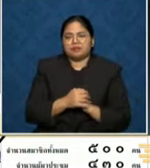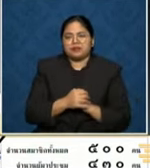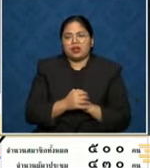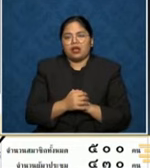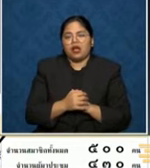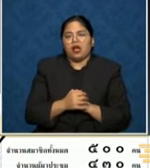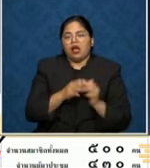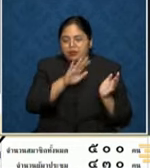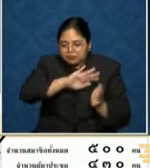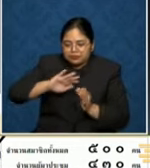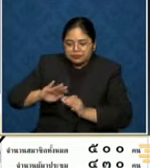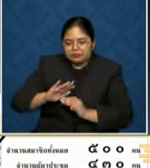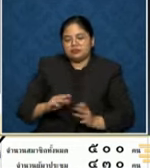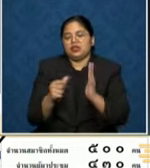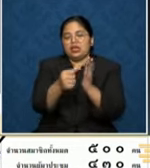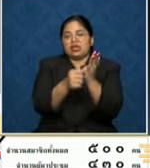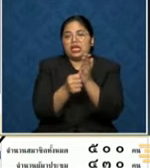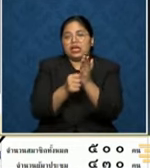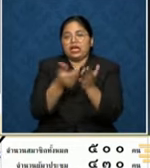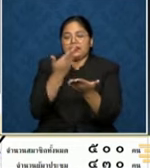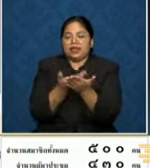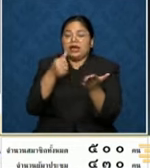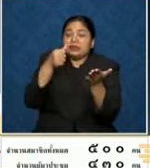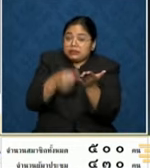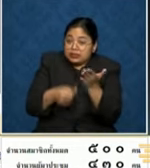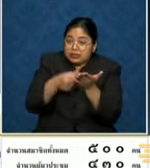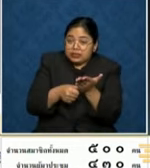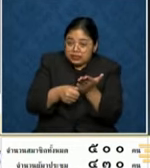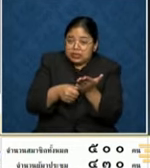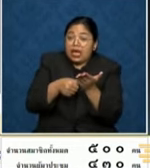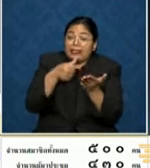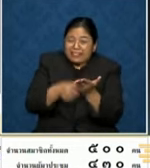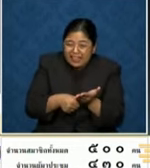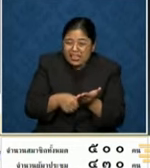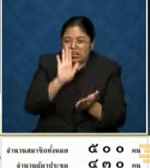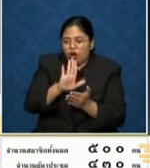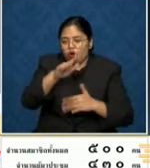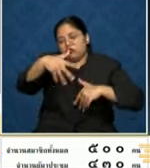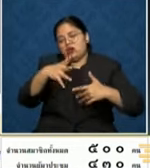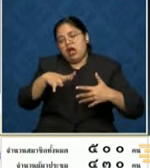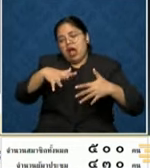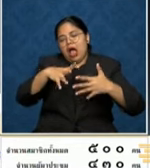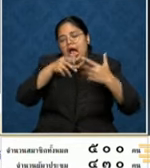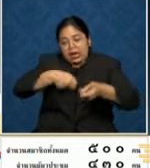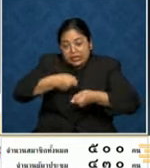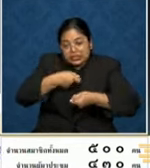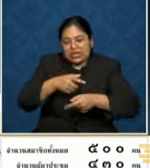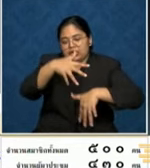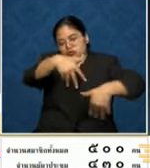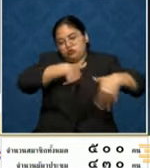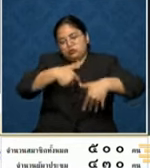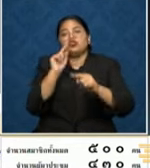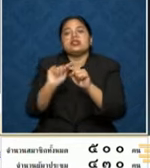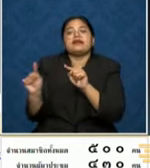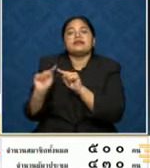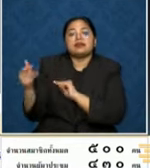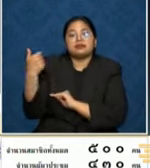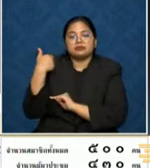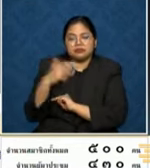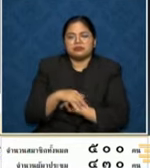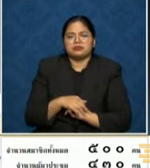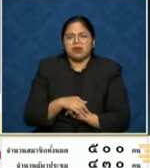ทั้งในภาคเกษตรภาคธุรกิจภาคประชาชนครับท่านประธานครับผมเรียนอย่างนี้นะครับท่านประธานครับ